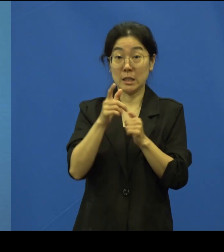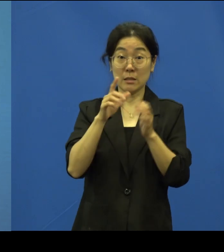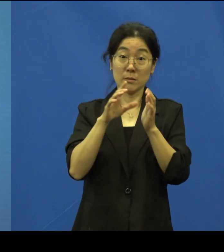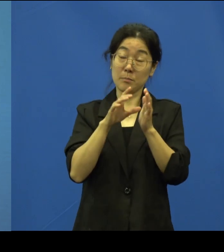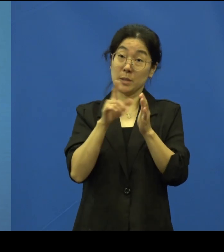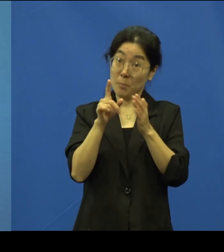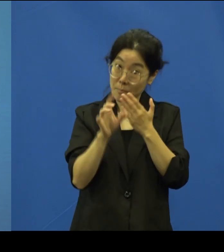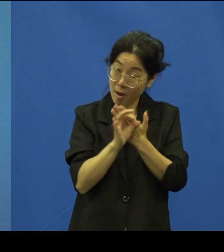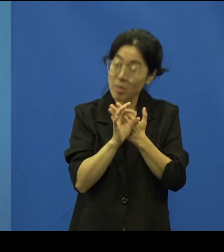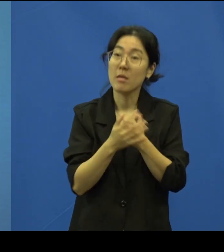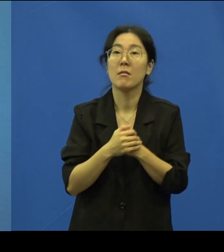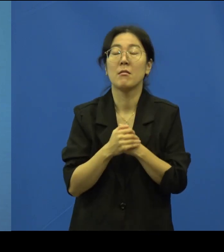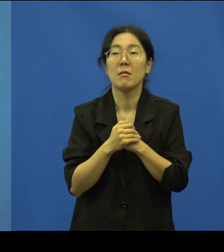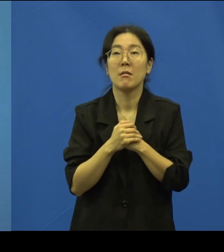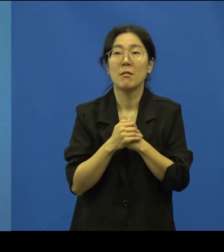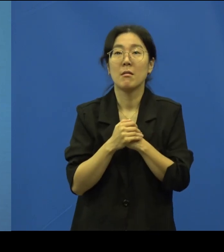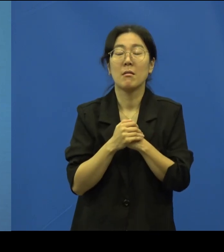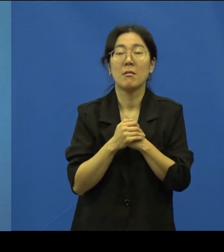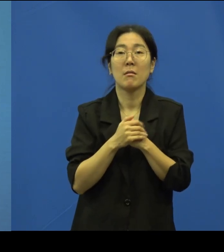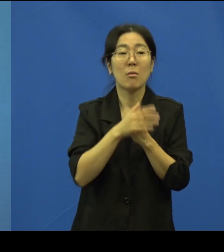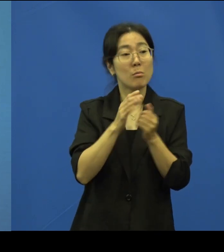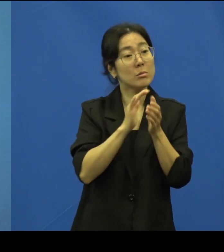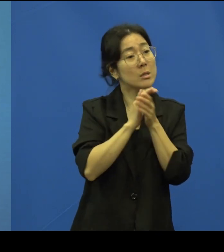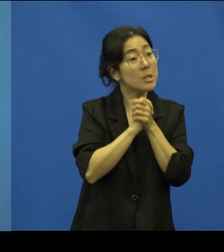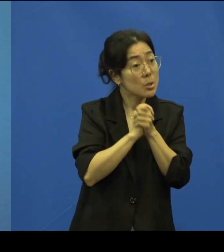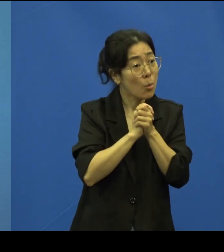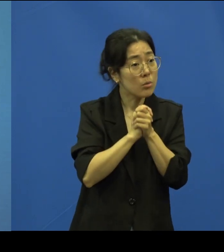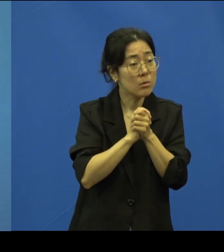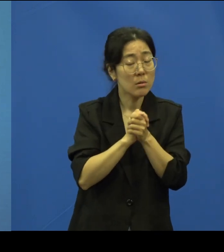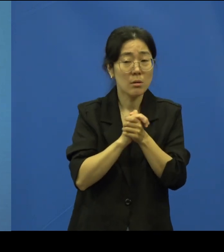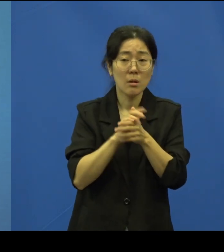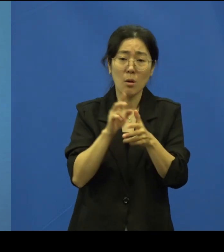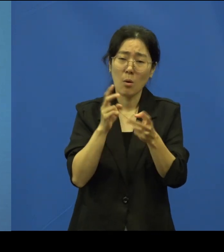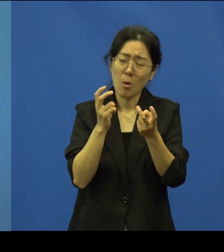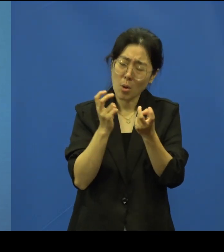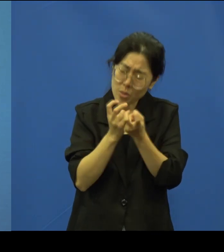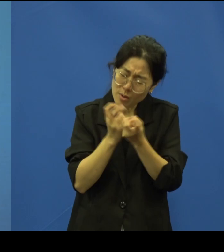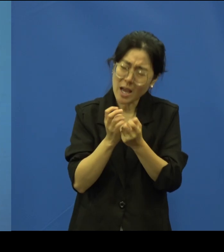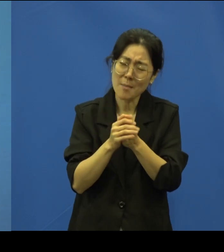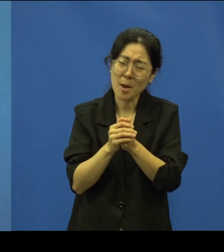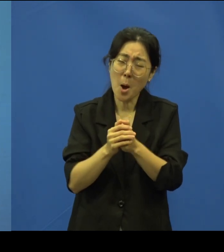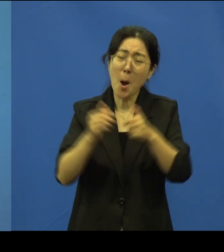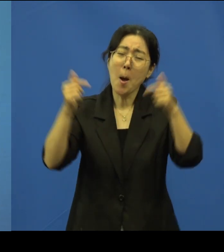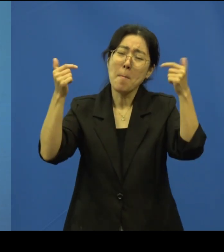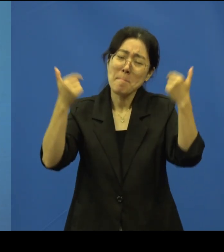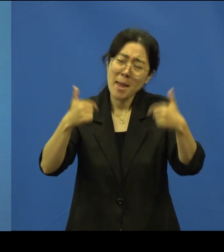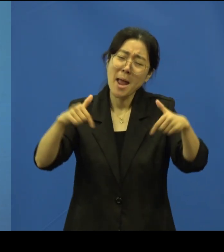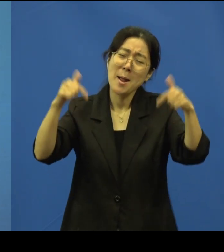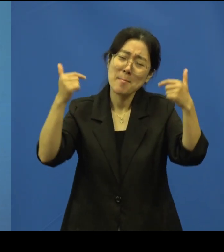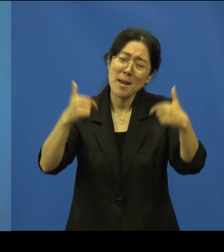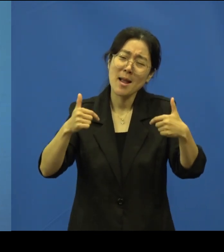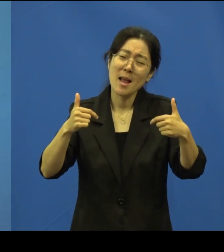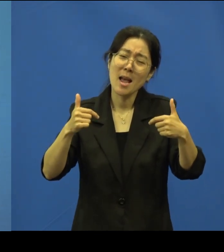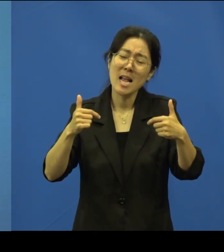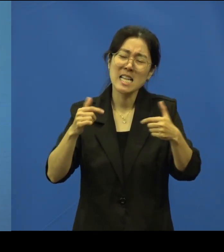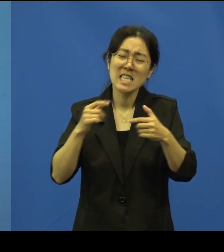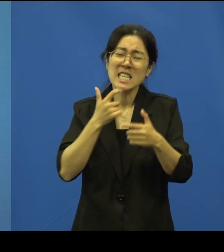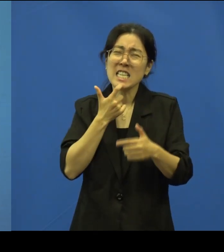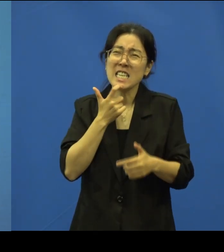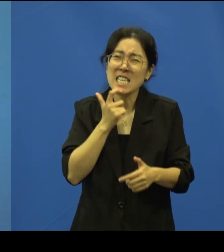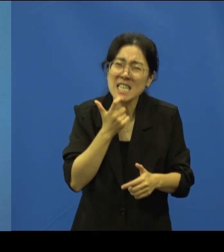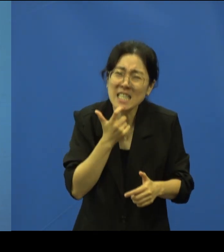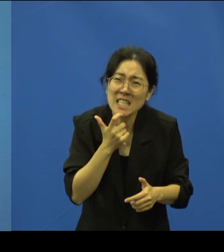그러면 여러분, 이 기도를 우리가 어떻게 하면 매일 항상